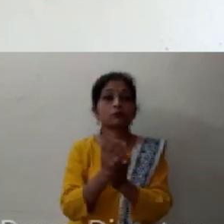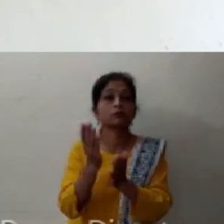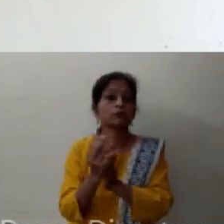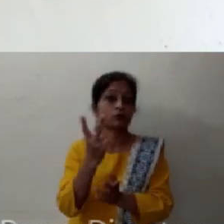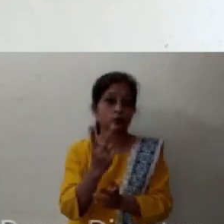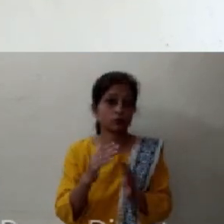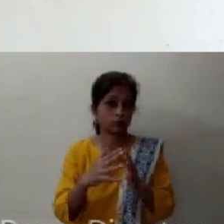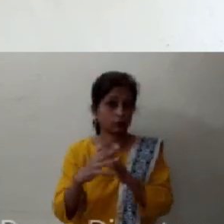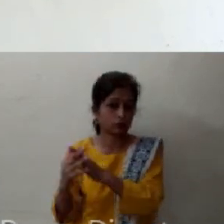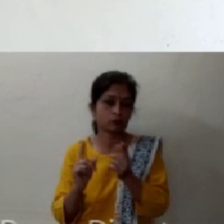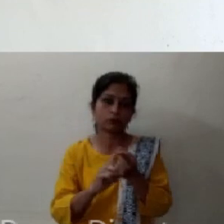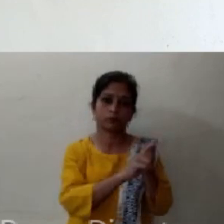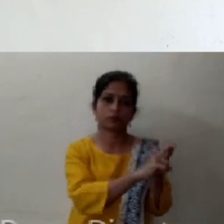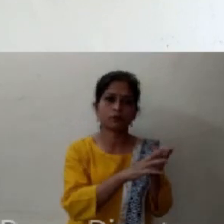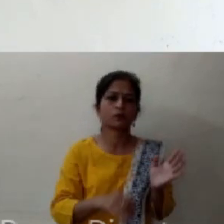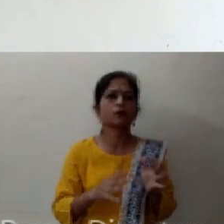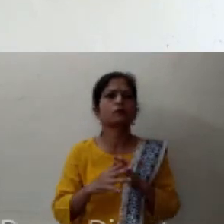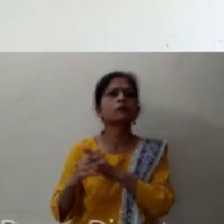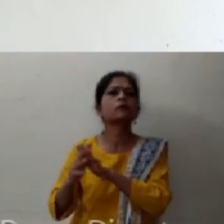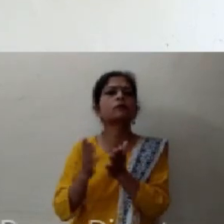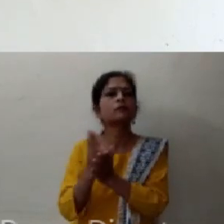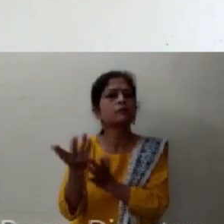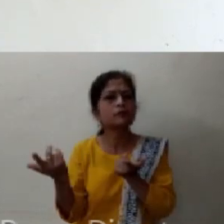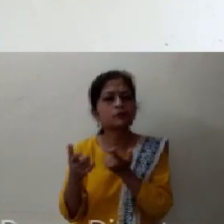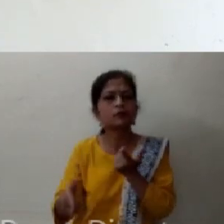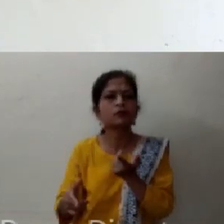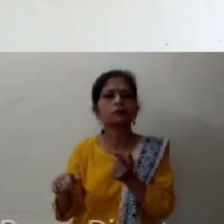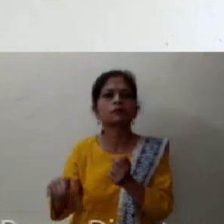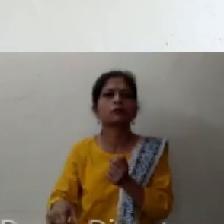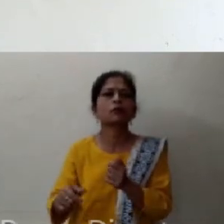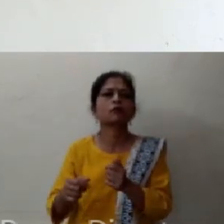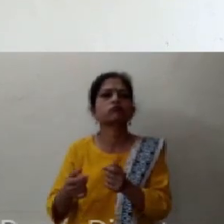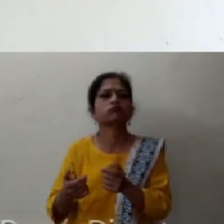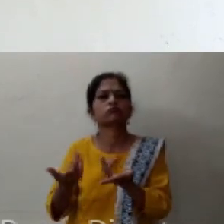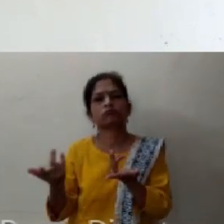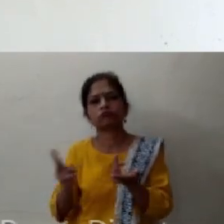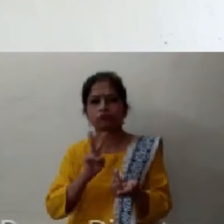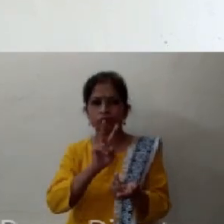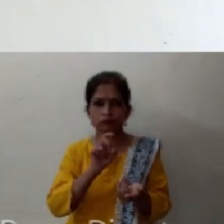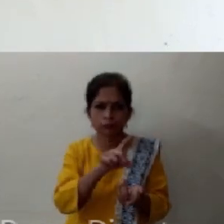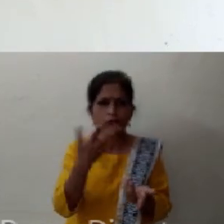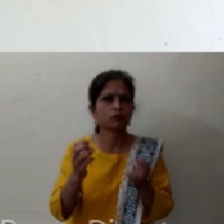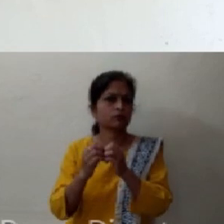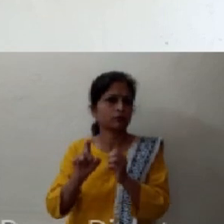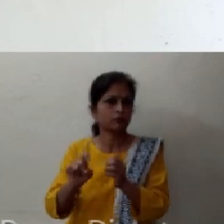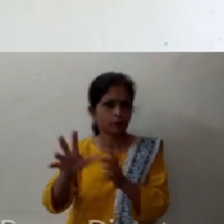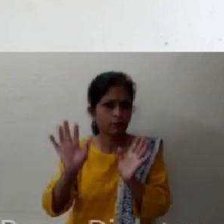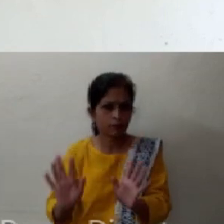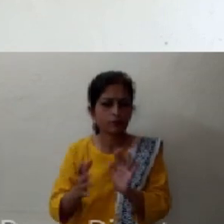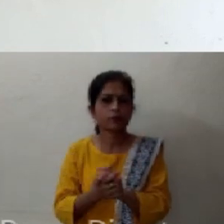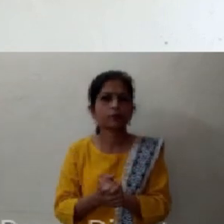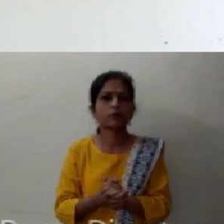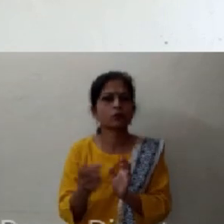हैं, एक पश्चिमी तरीका, एक पूर्वी तरीका। पश्चिमी तरीका यानी कि एलोपैथिक तरीका, विषाणु या जीवाणु